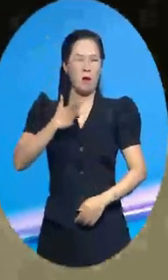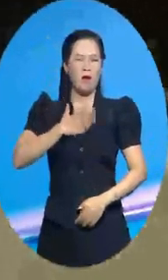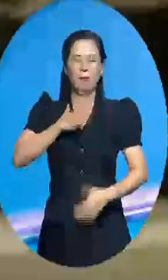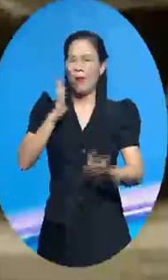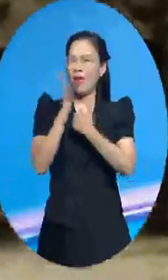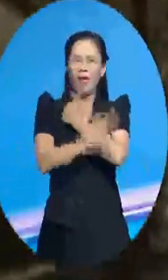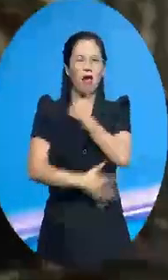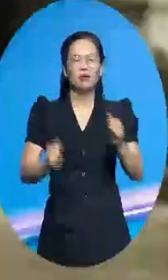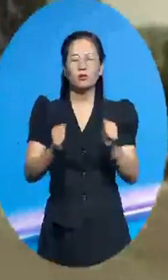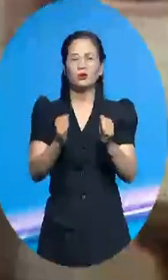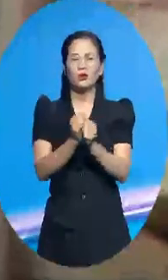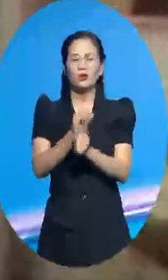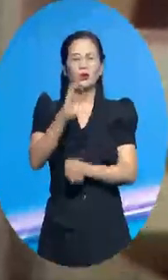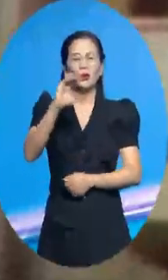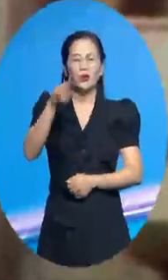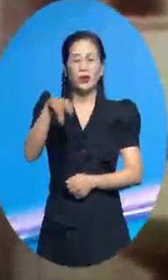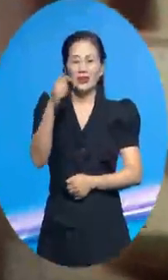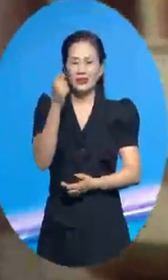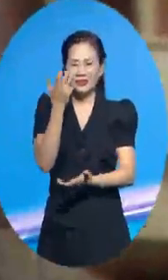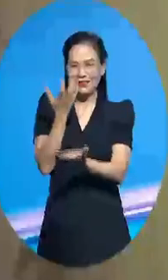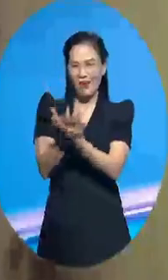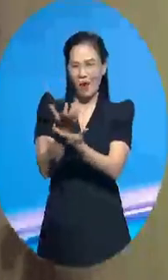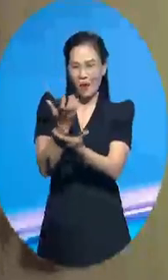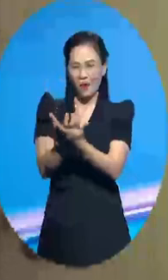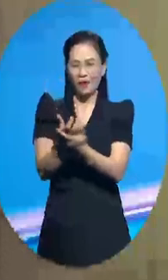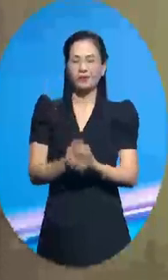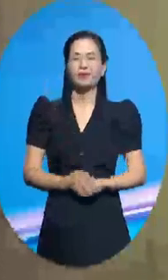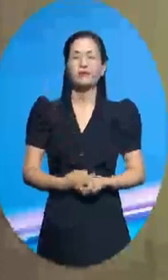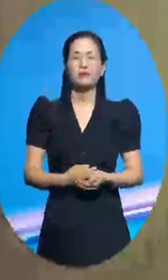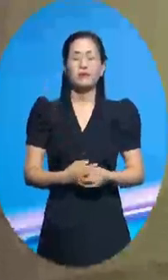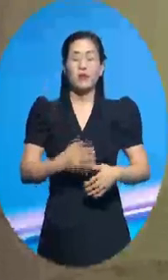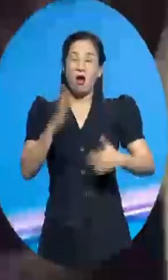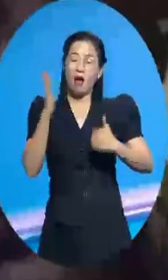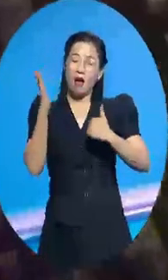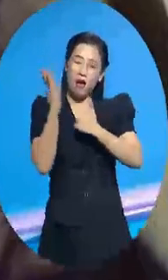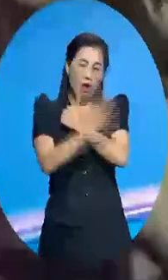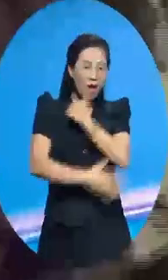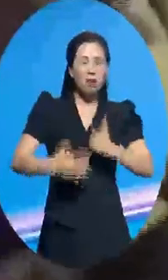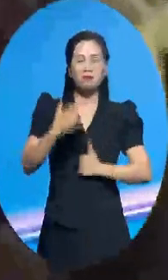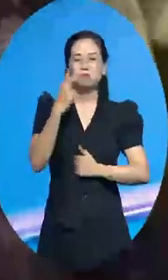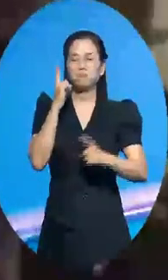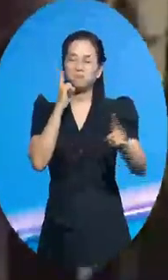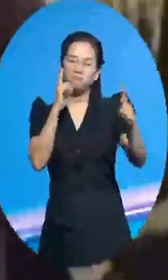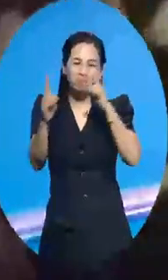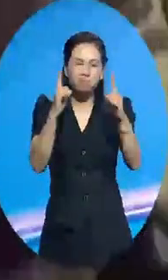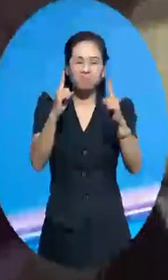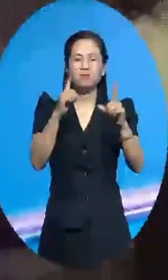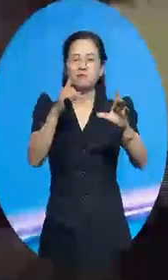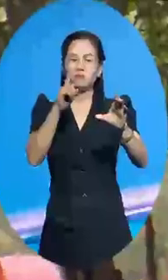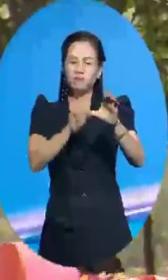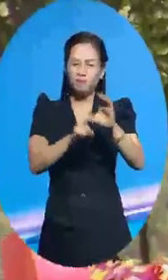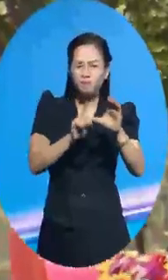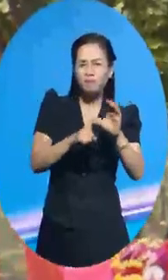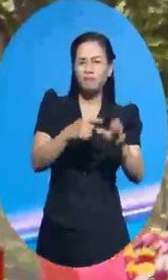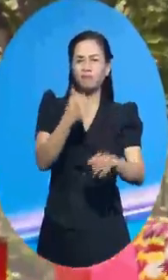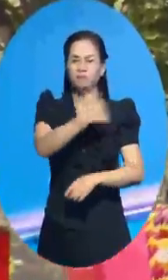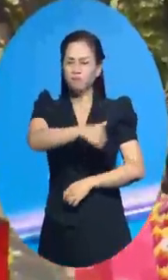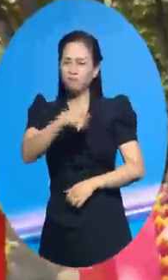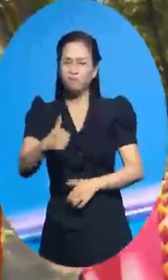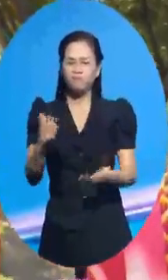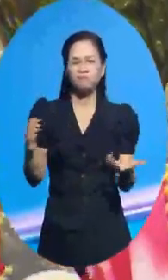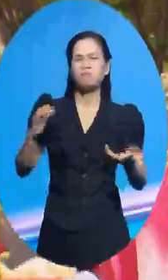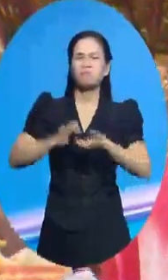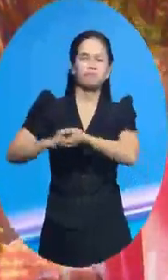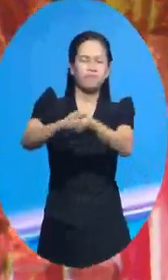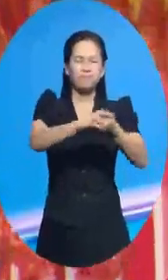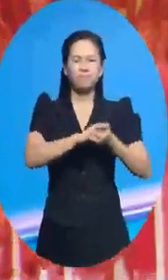và chủ nghĩa xã hội. Từ đây, toàn đảng, toàn dân, toàn quân ta cùng nhau đoàn kết trong cuộc xây dựng và bảo vệ